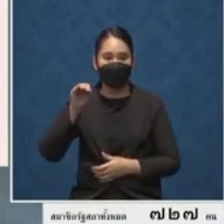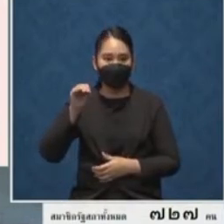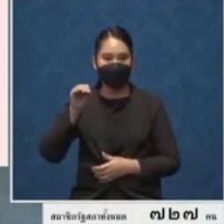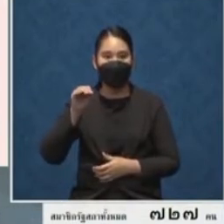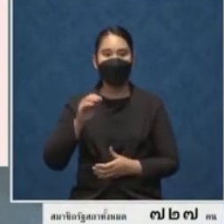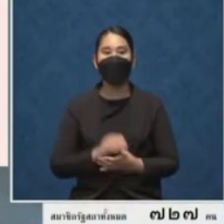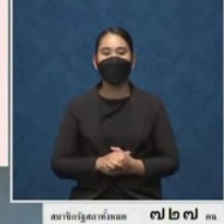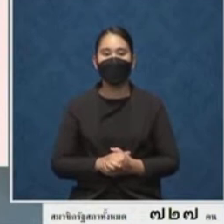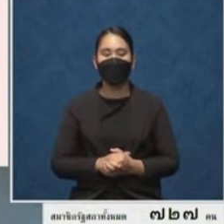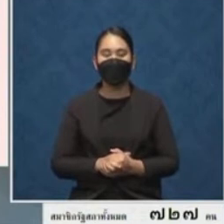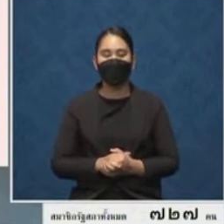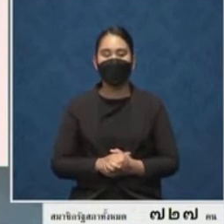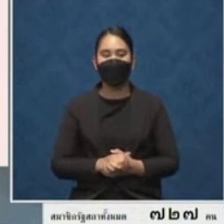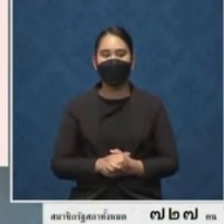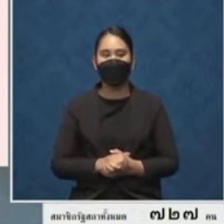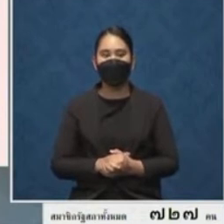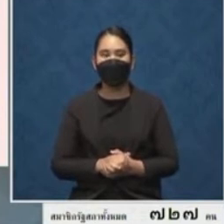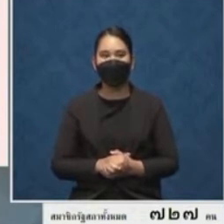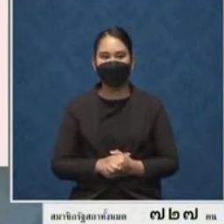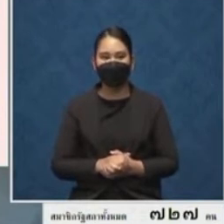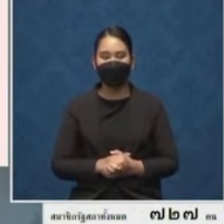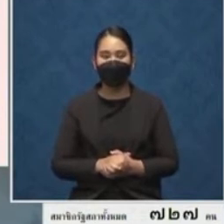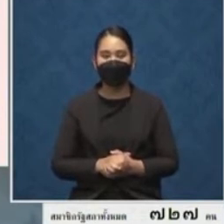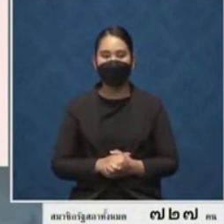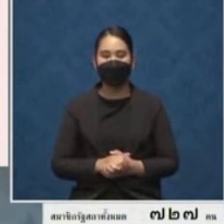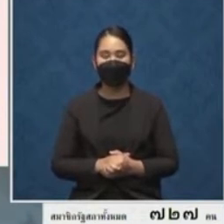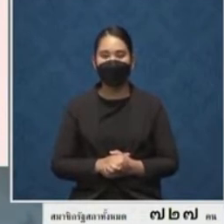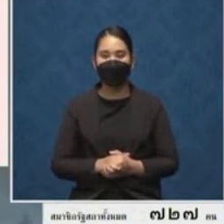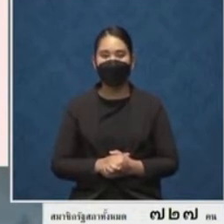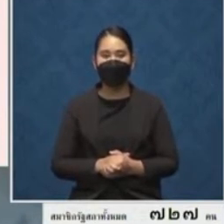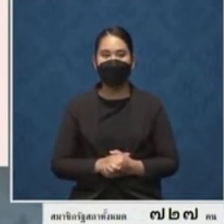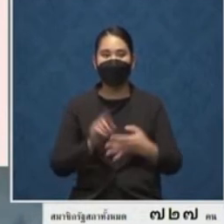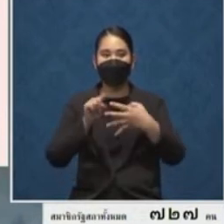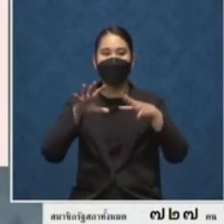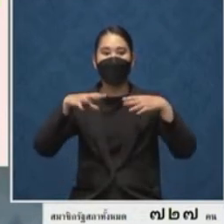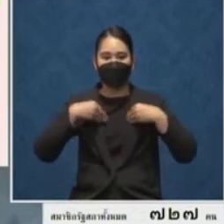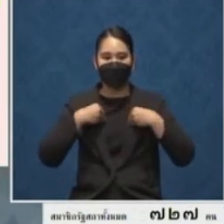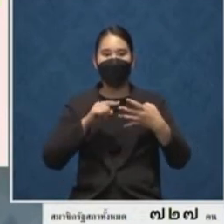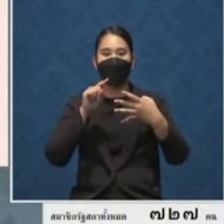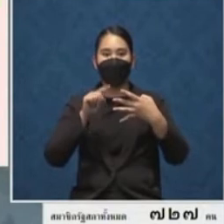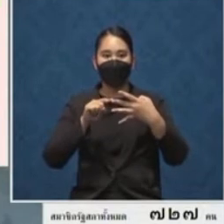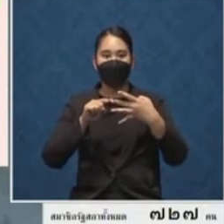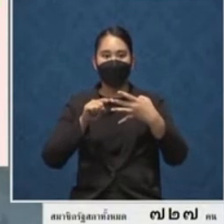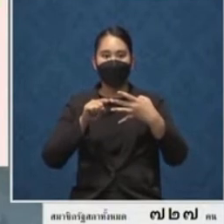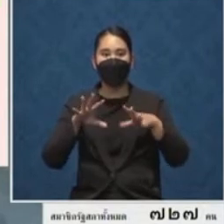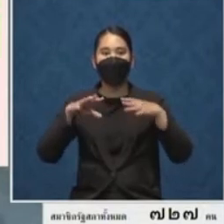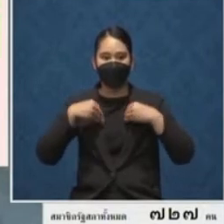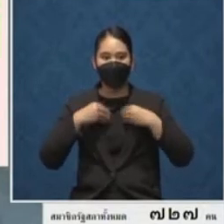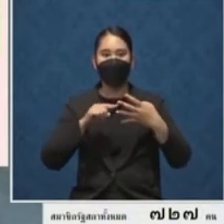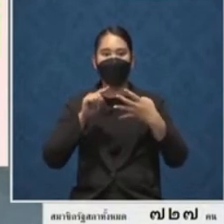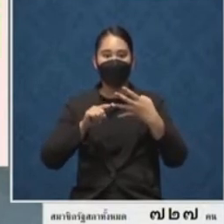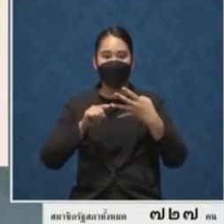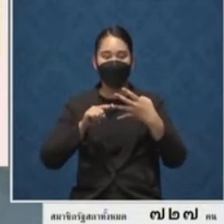าชัยกุล 1รับหลักการ2รับหลักการ3รับหลักการ